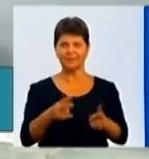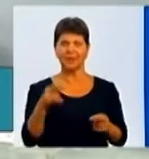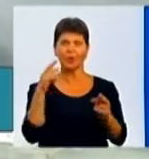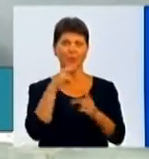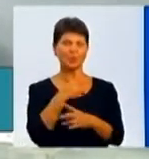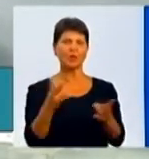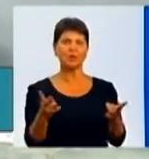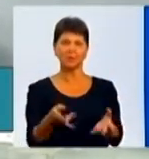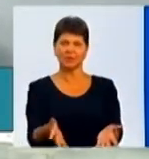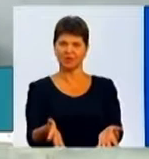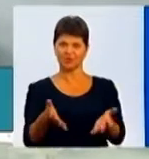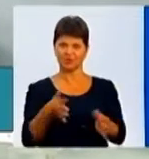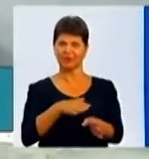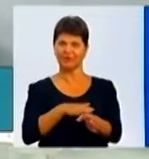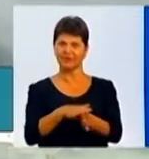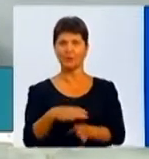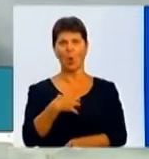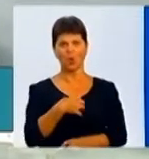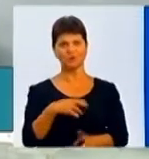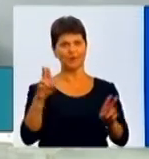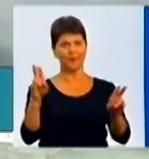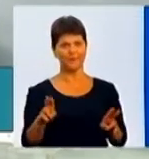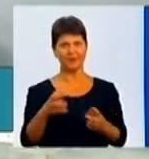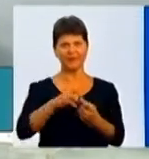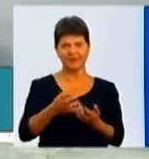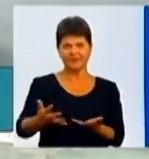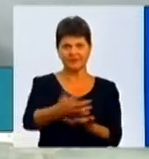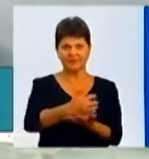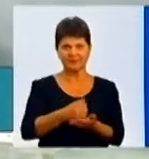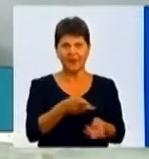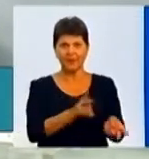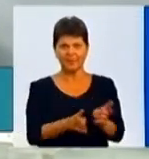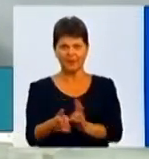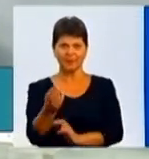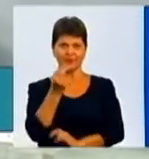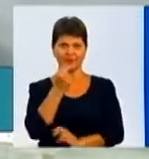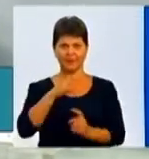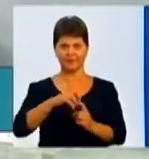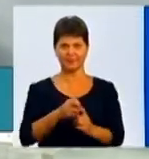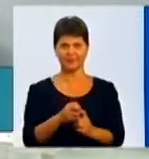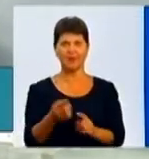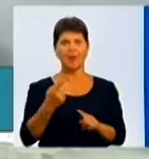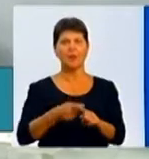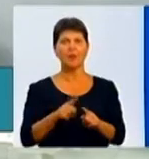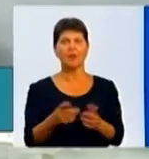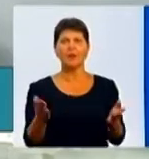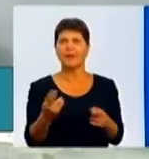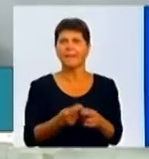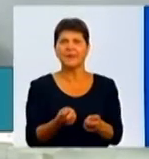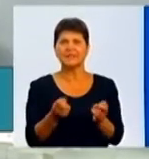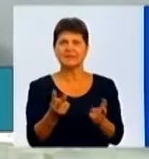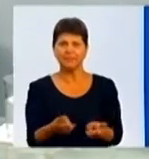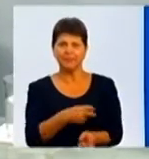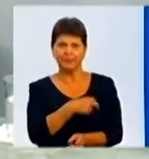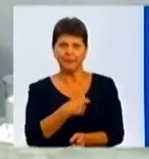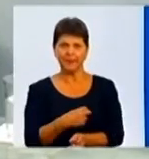дуже чітко дотримуватися основних правил збирання та приготування грибів. Проте, яка небезпека чатує на тих,